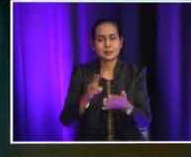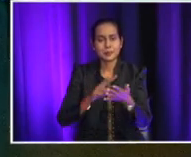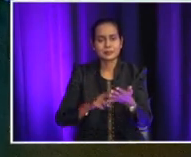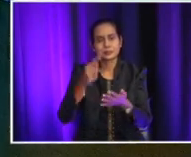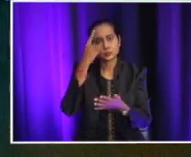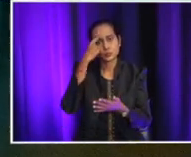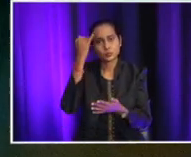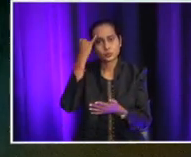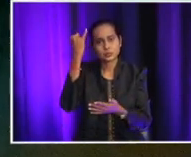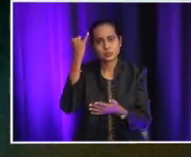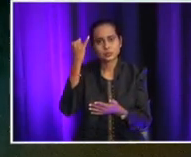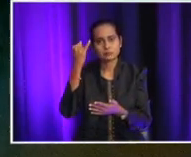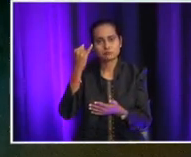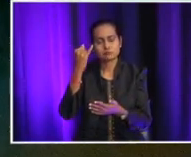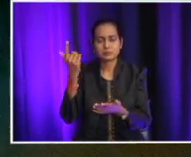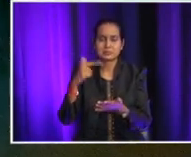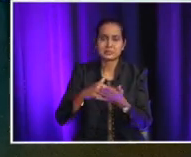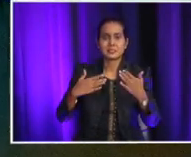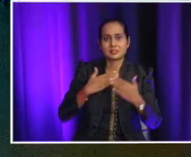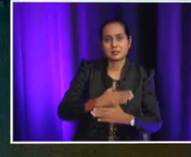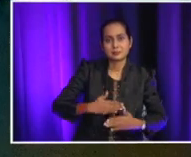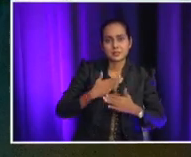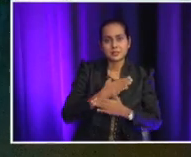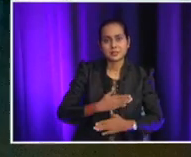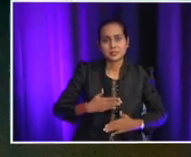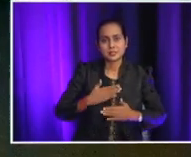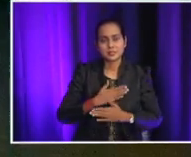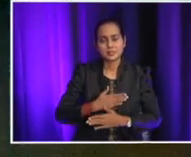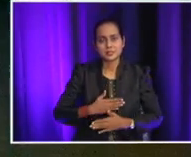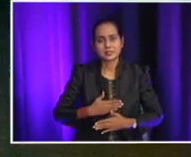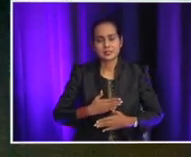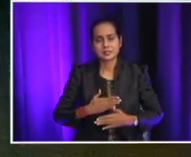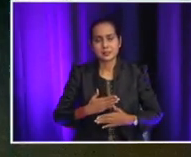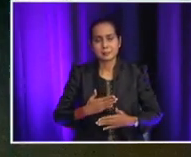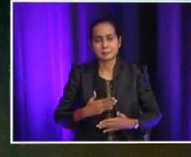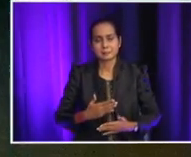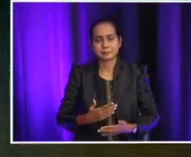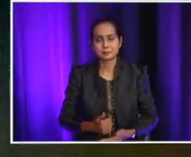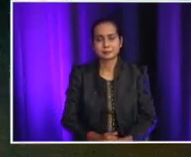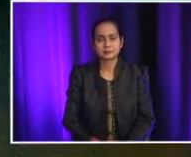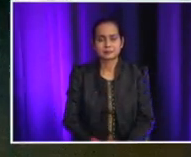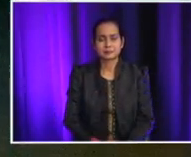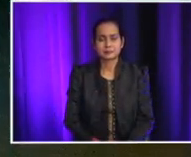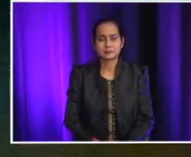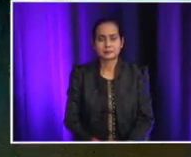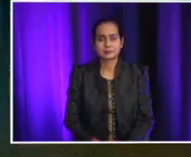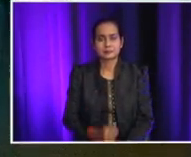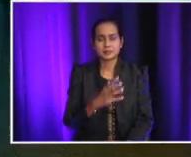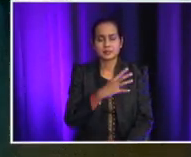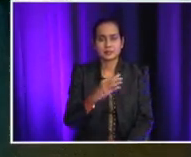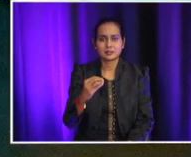selain untuk hiburan untuk apa tadi salah satu terapi juga